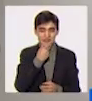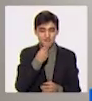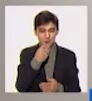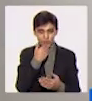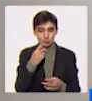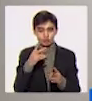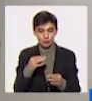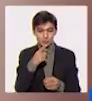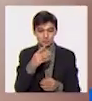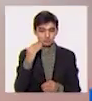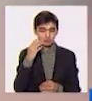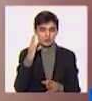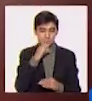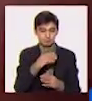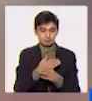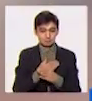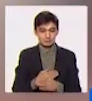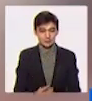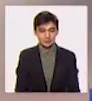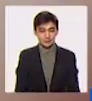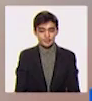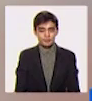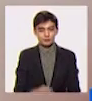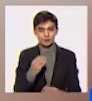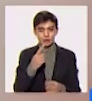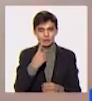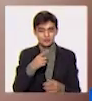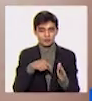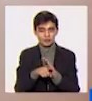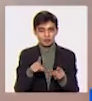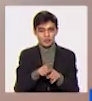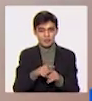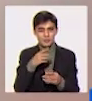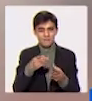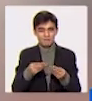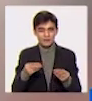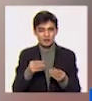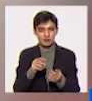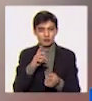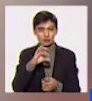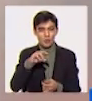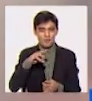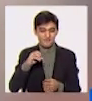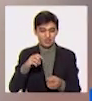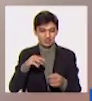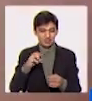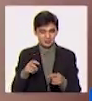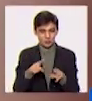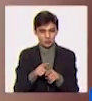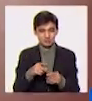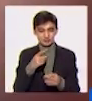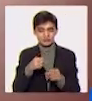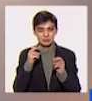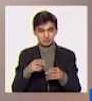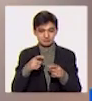что самое главное. Еще один лайфхак, но уже с влажной салфеткой для рук. Автор ролика достает из упаковки